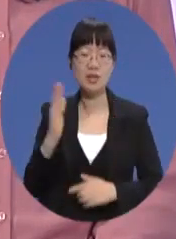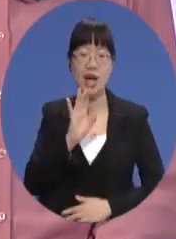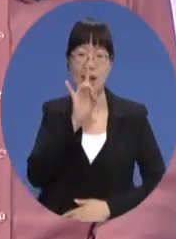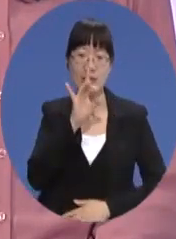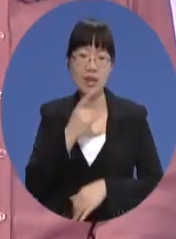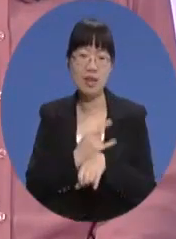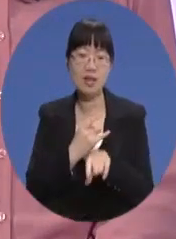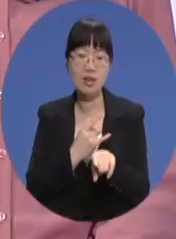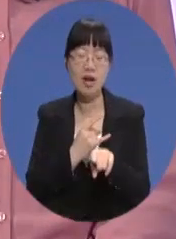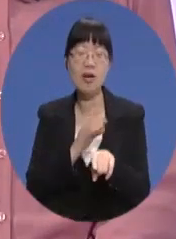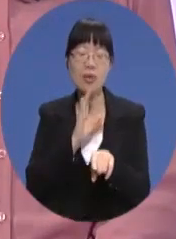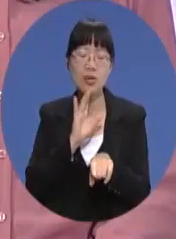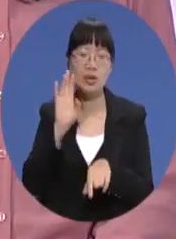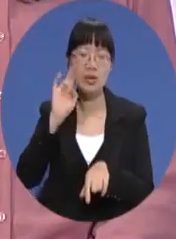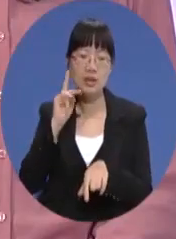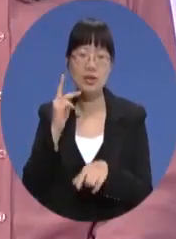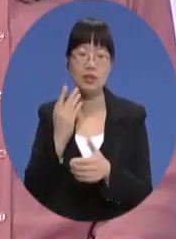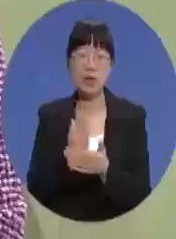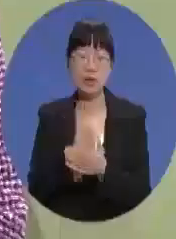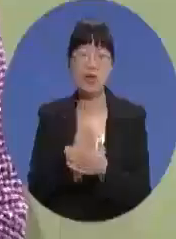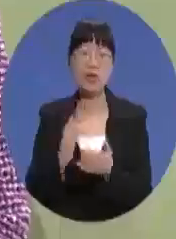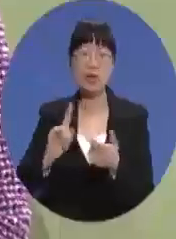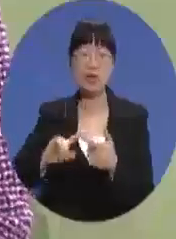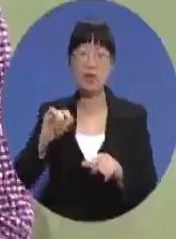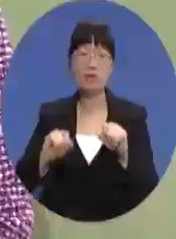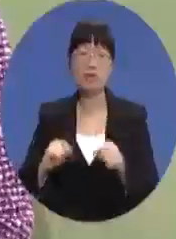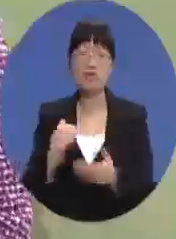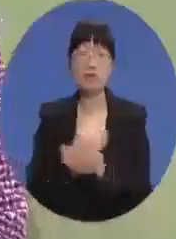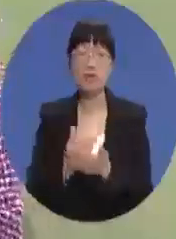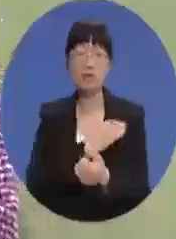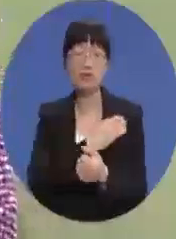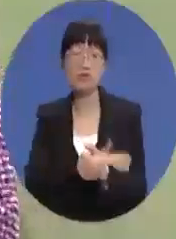안 되는 거, 옳은 거와 하지 말아야 될 행동들을 구별하는 능력들이 생겨나갑니다.